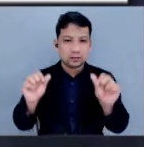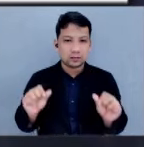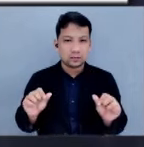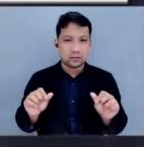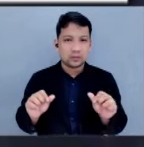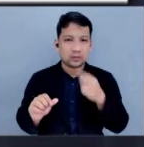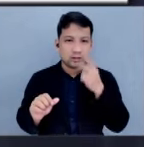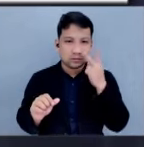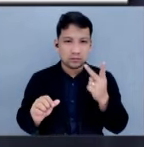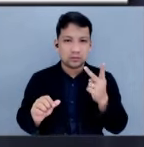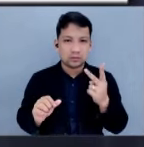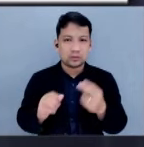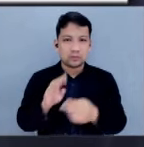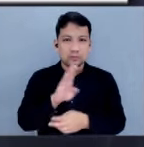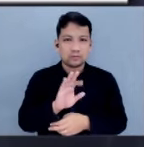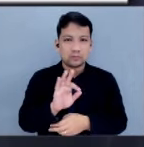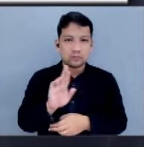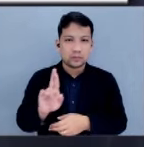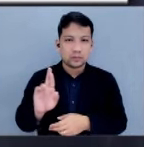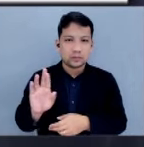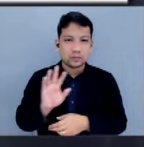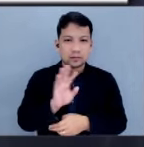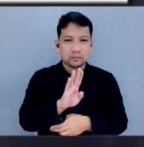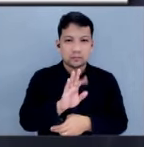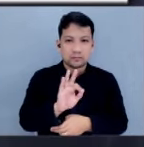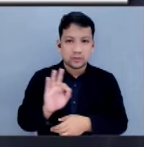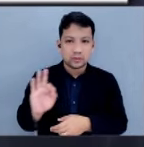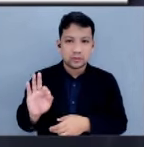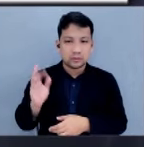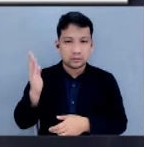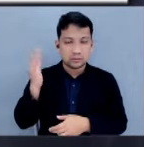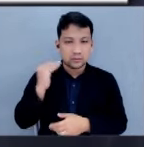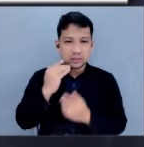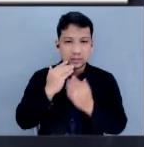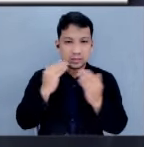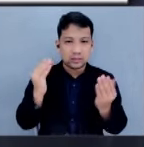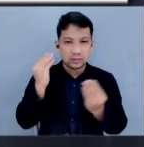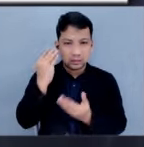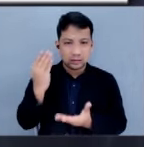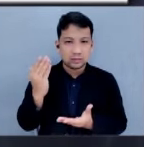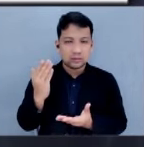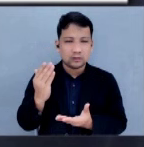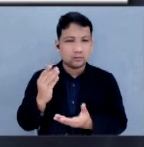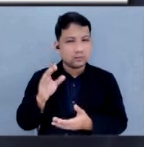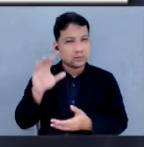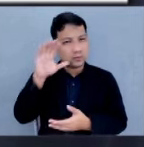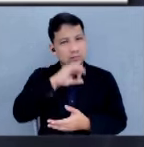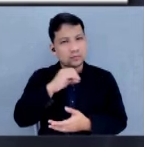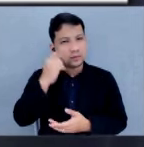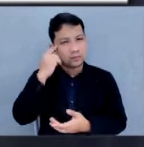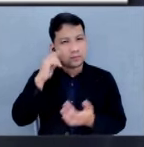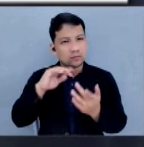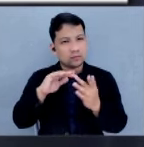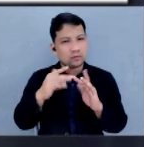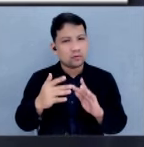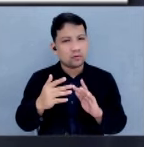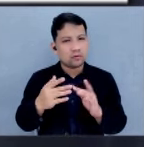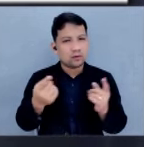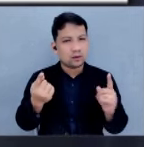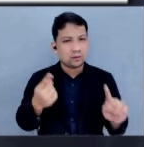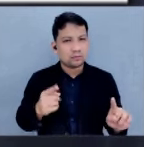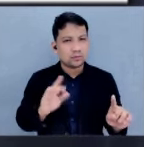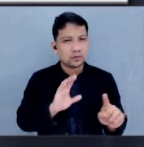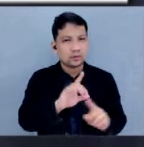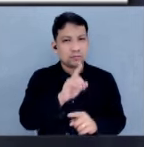best friend ang term na ginamit ng aktres nang batiin niya si Paolo. Nagtataka tuloy ang netizens kung ano nga ba ang real score